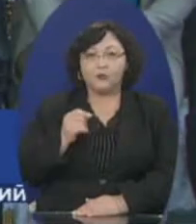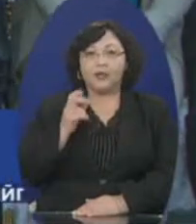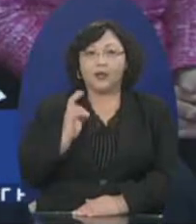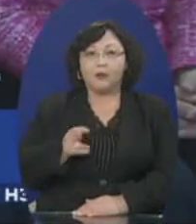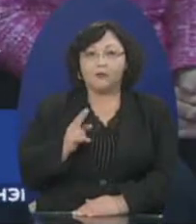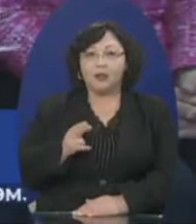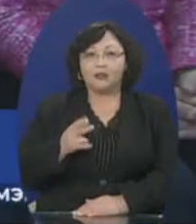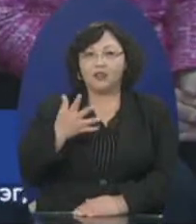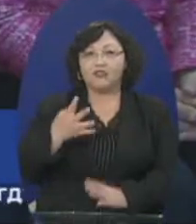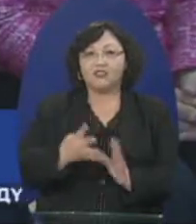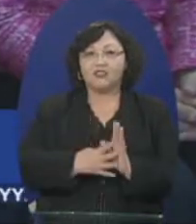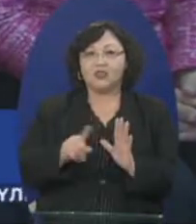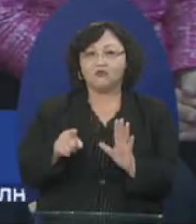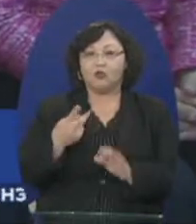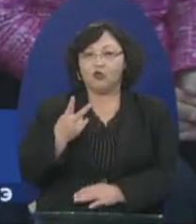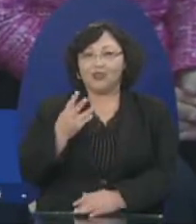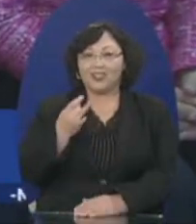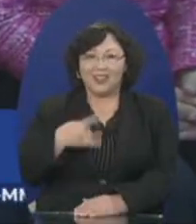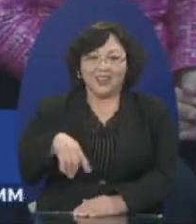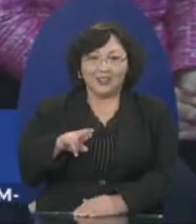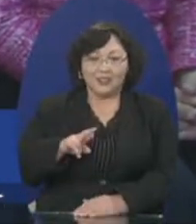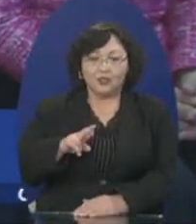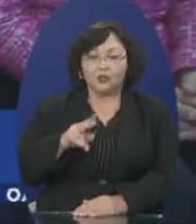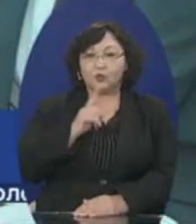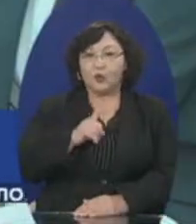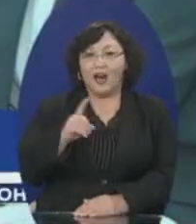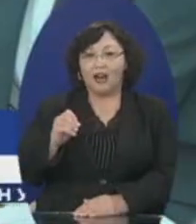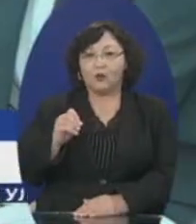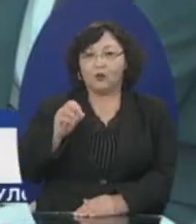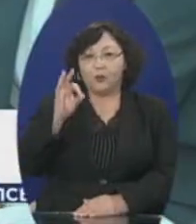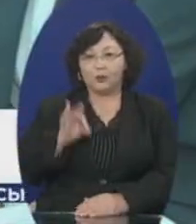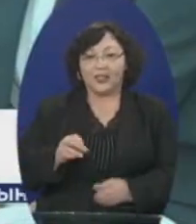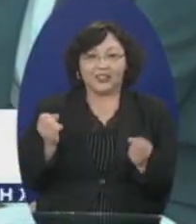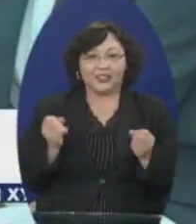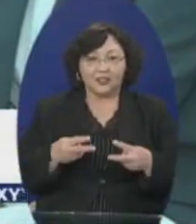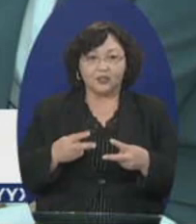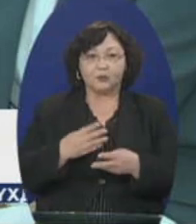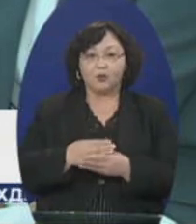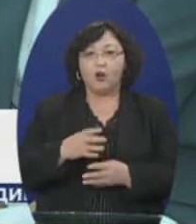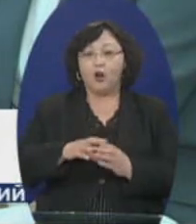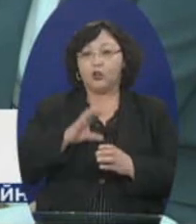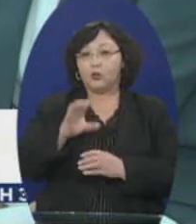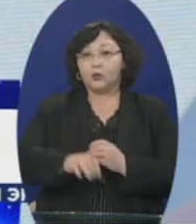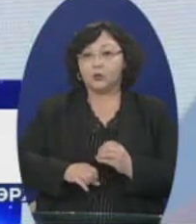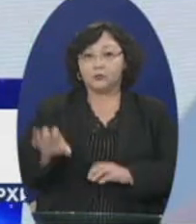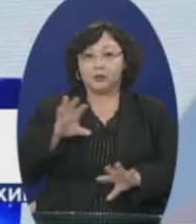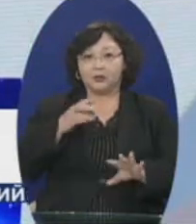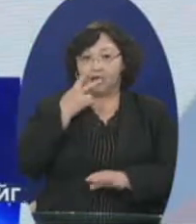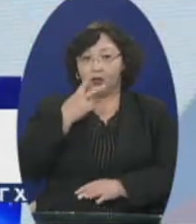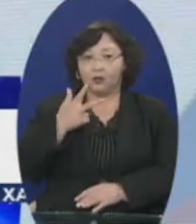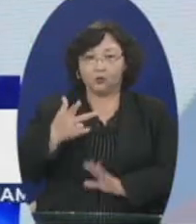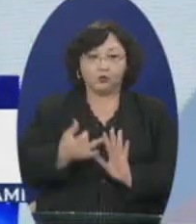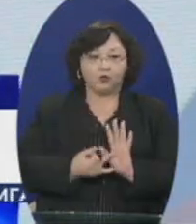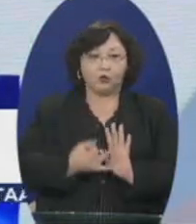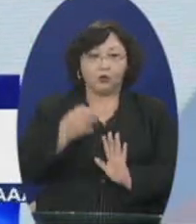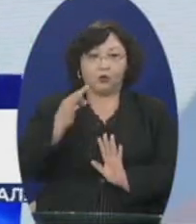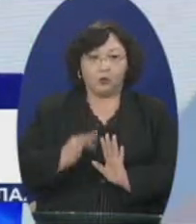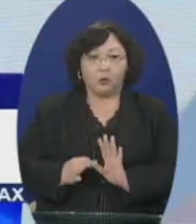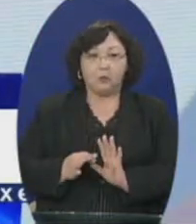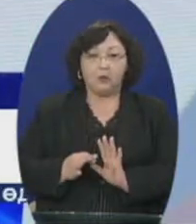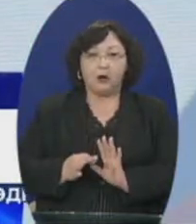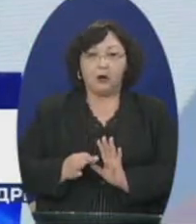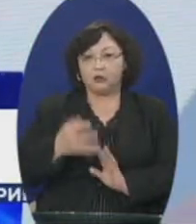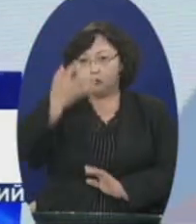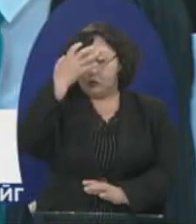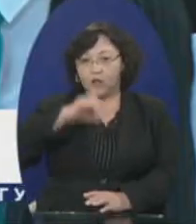хөрөнгө 59.2 их найд буюу 110 гаруй хувьтай тэнцэж байна. За харин олон улсад энэ үзүүлэлт 37 хувьтай байдаг. За мөн